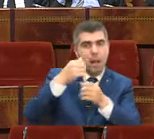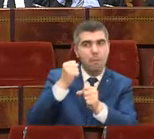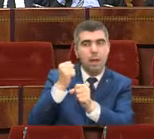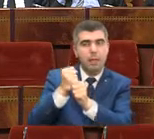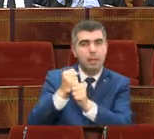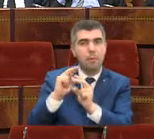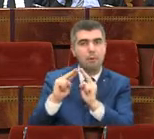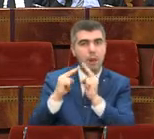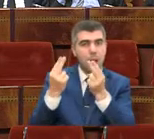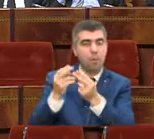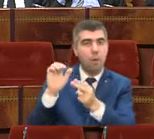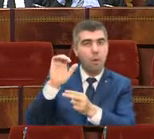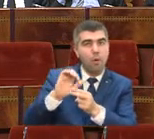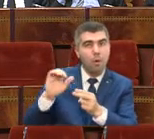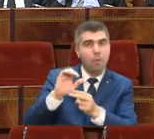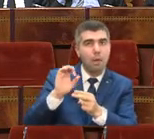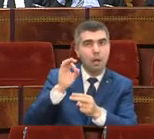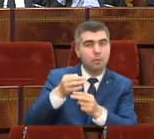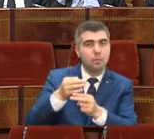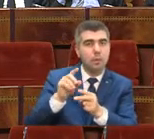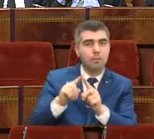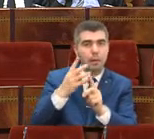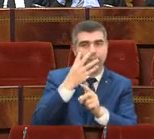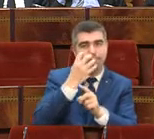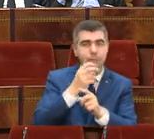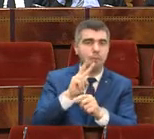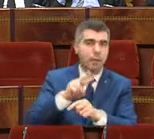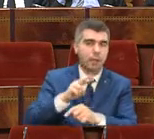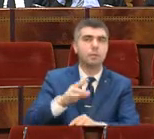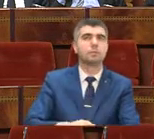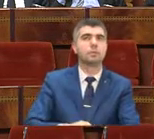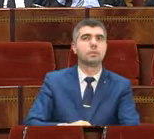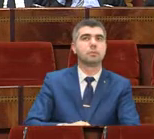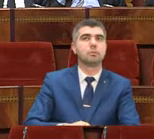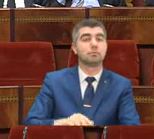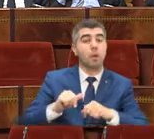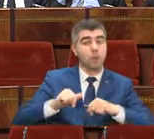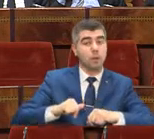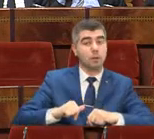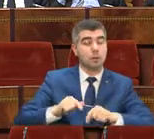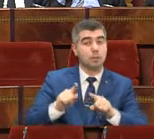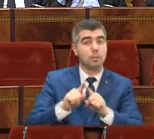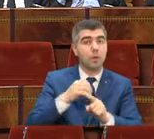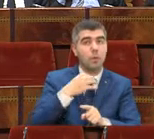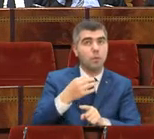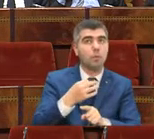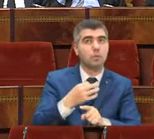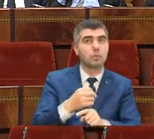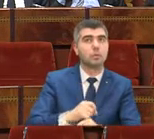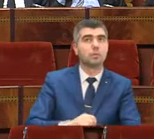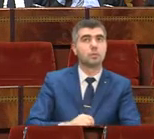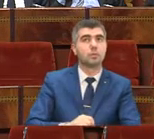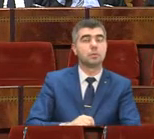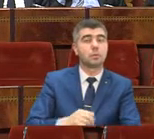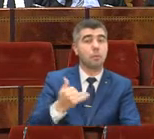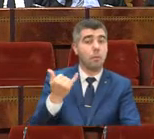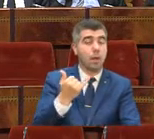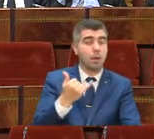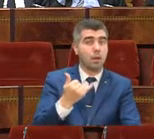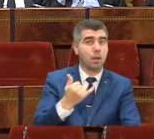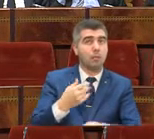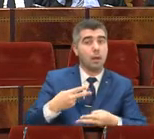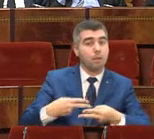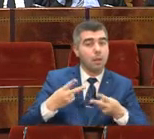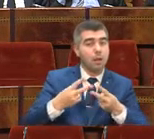إلى المستوى المطلوب مع الأسف. السيدة الوزيرة، ننتظر حلولاً